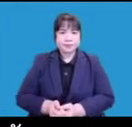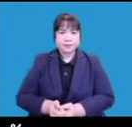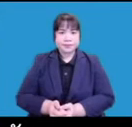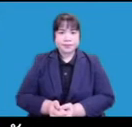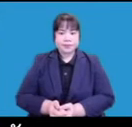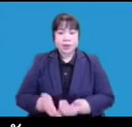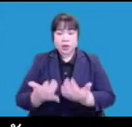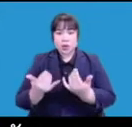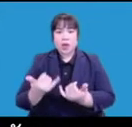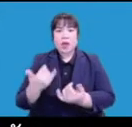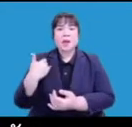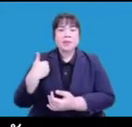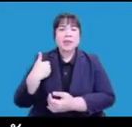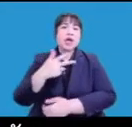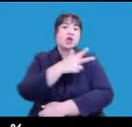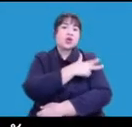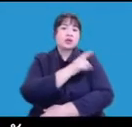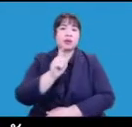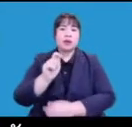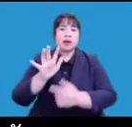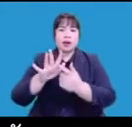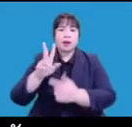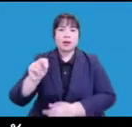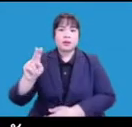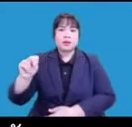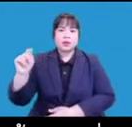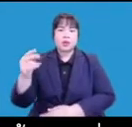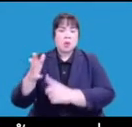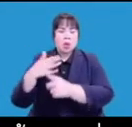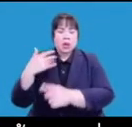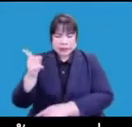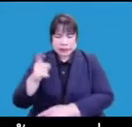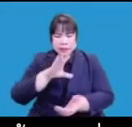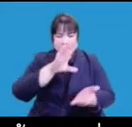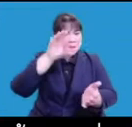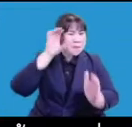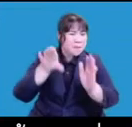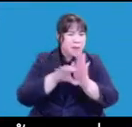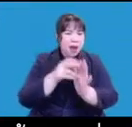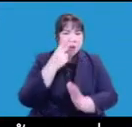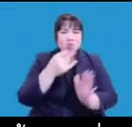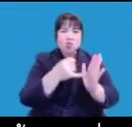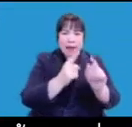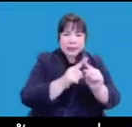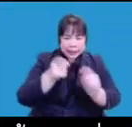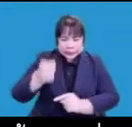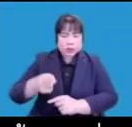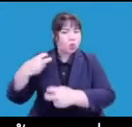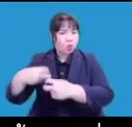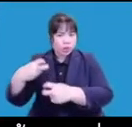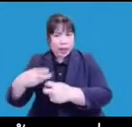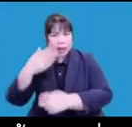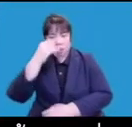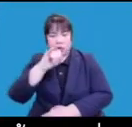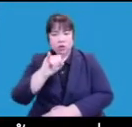คนิคนิดหนึ่งนะครับอันนี้เครดิตดร. อนันต์แปลงประสบโชคนะครับข้อมูลไม่ได้มาได้มาง่ายๆรูปเมื่อกี้อาจจะดูง่ายนะฮะรูปนี้เนี่ยสิ่งที่เกิดขึ้นจริงนะครับต้องเอาจ